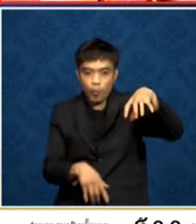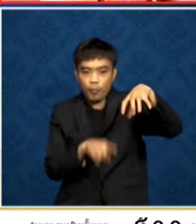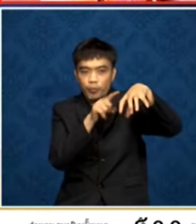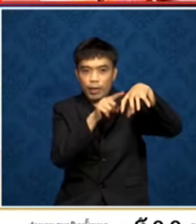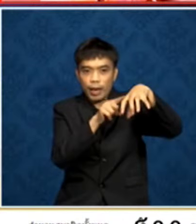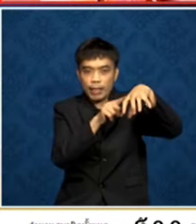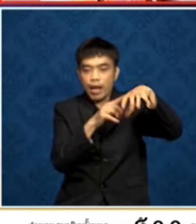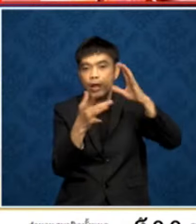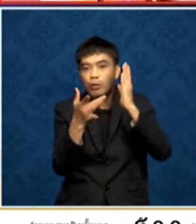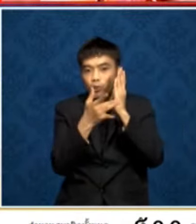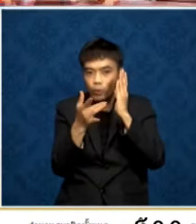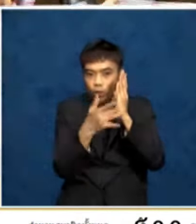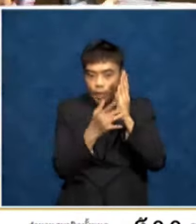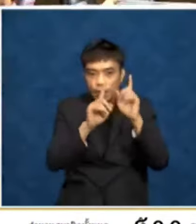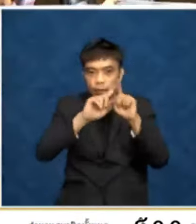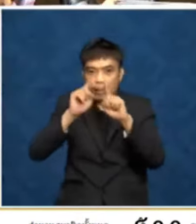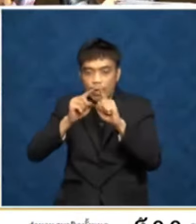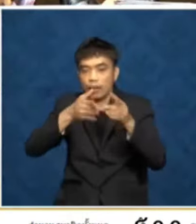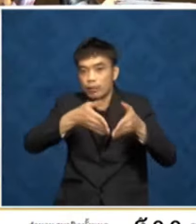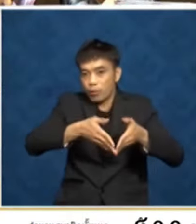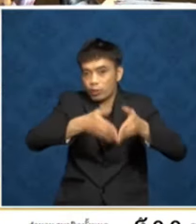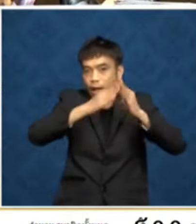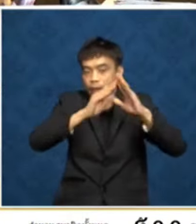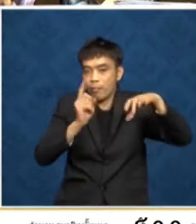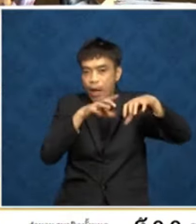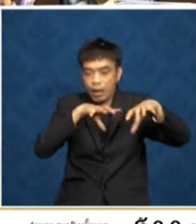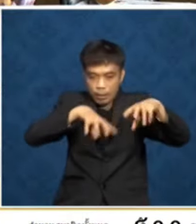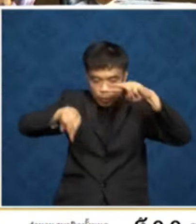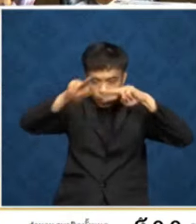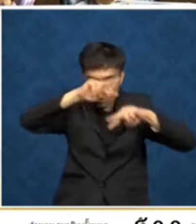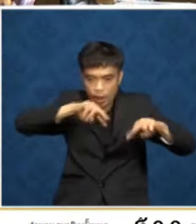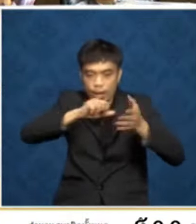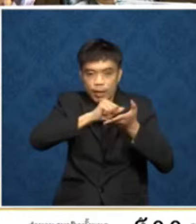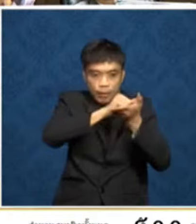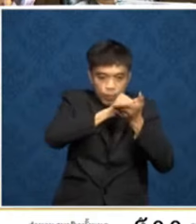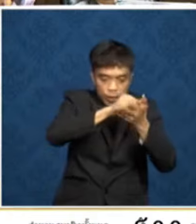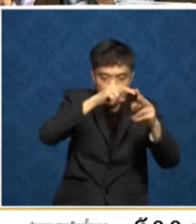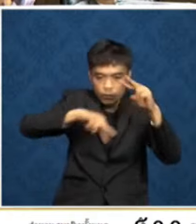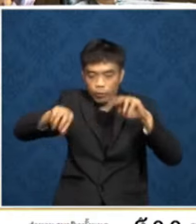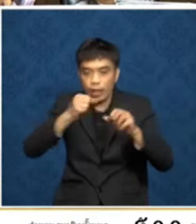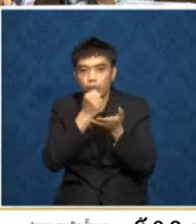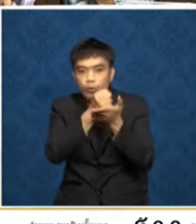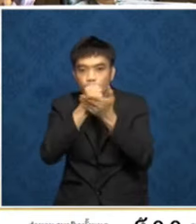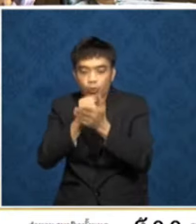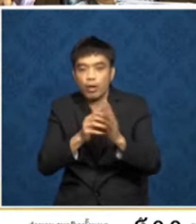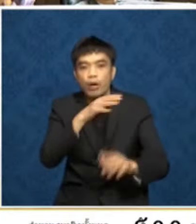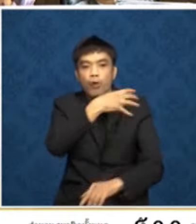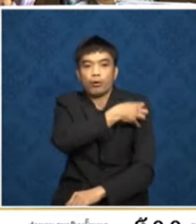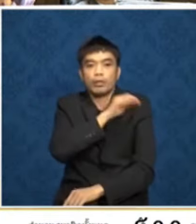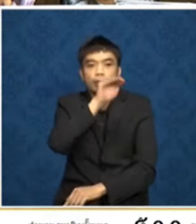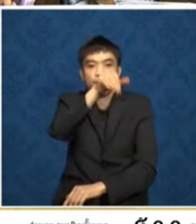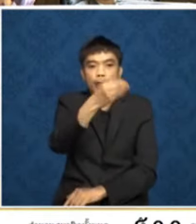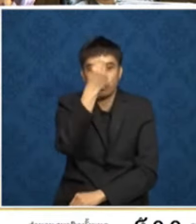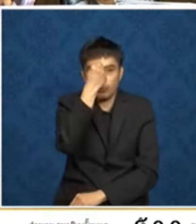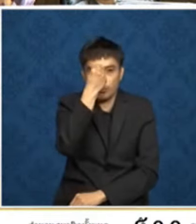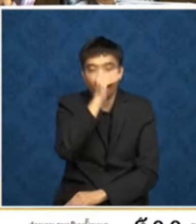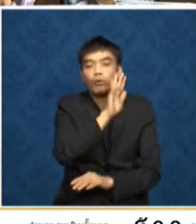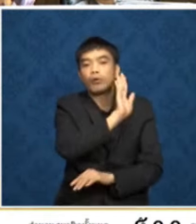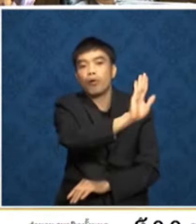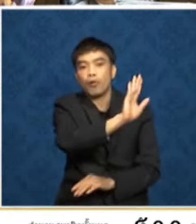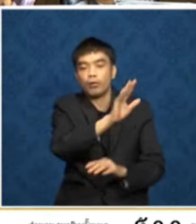เทคโนโลยีที่ก่อตั้งและบริหารการจัดการหน่วยหนยงานจากเทศบาลของญี่ปุ่นเององค์กรที่จะ